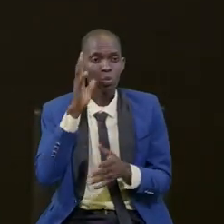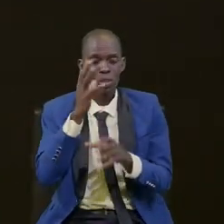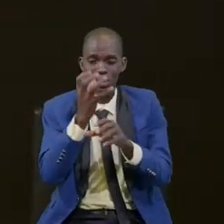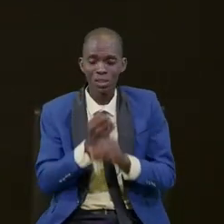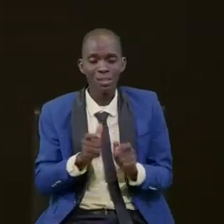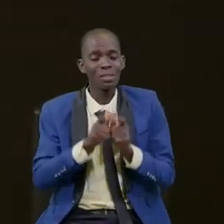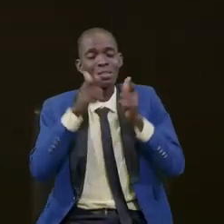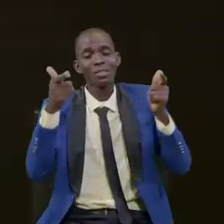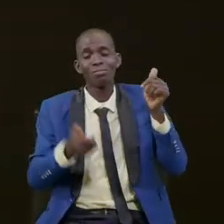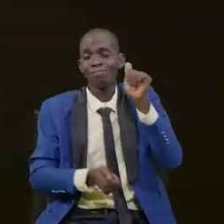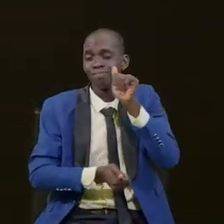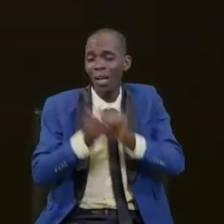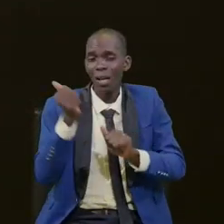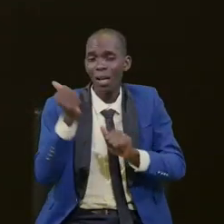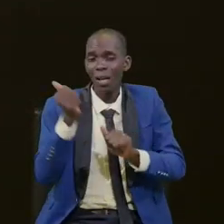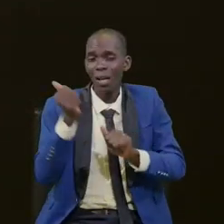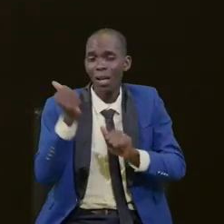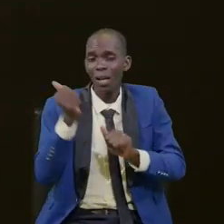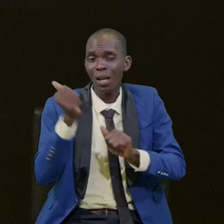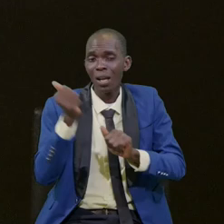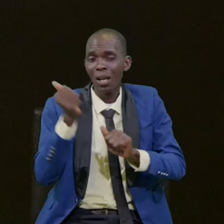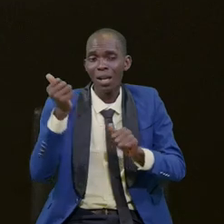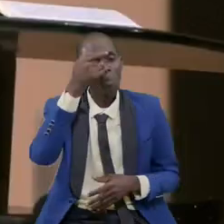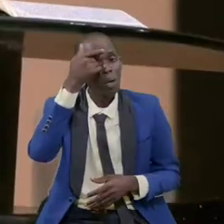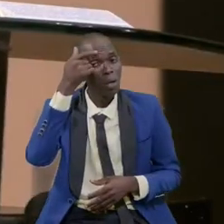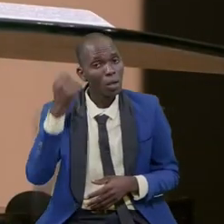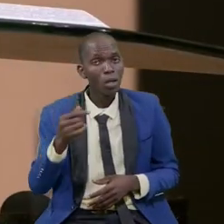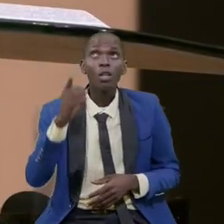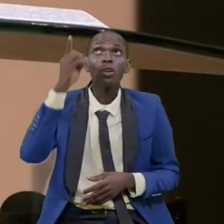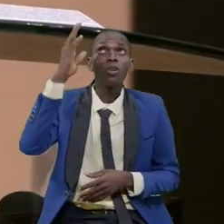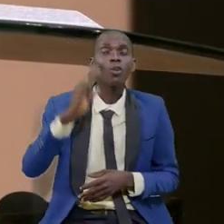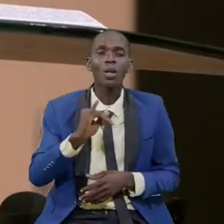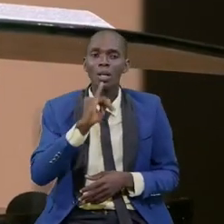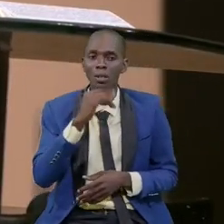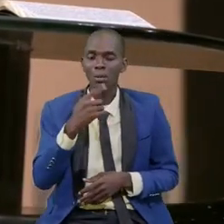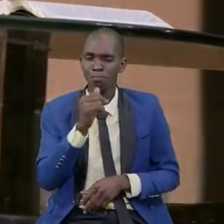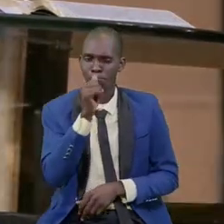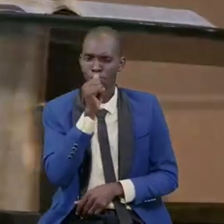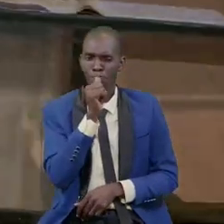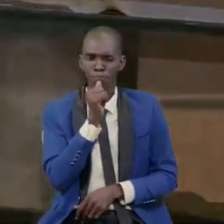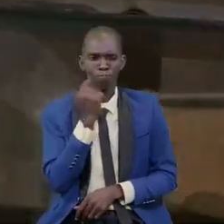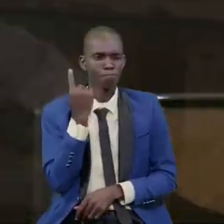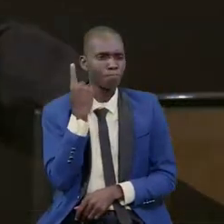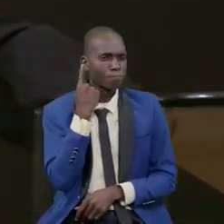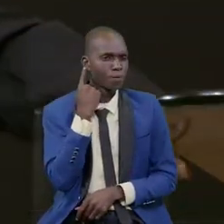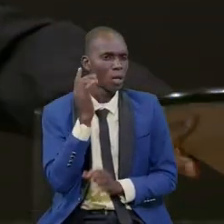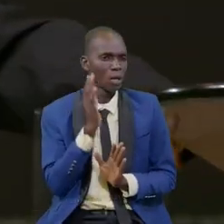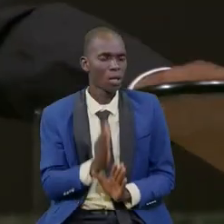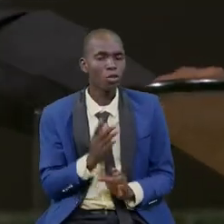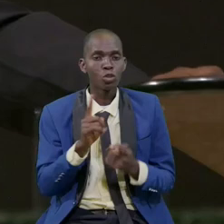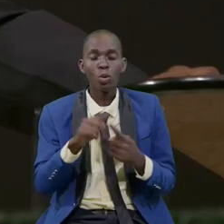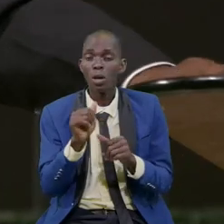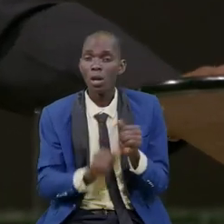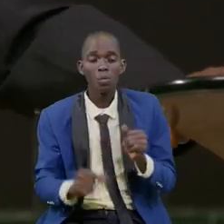de personnes qui se mettent à enseigner, car vous savez que nous serons jugés plus sévèrement. Parce que Dieu